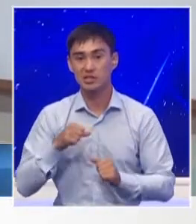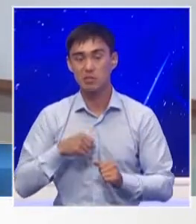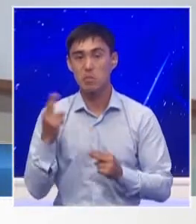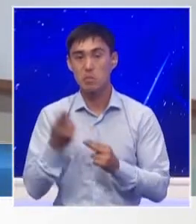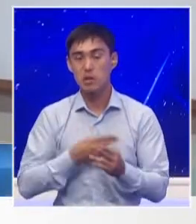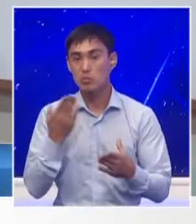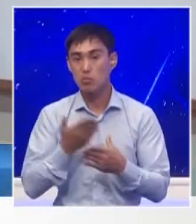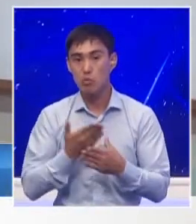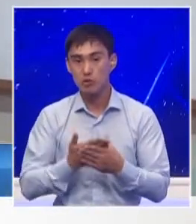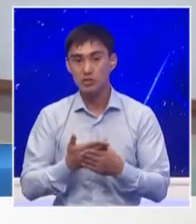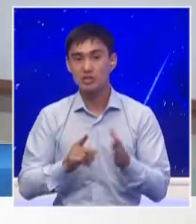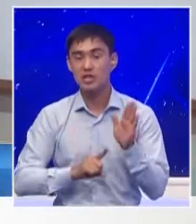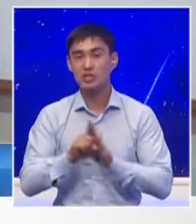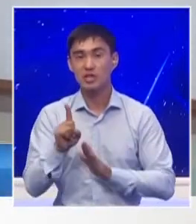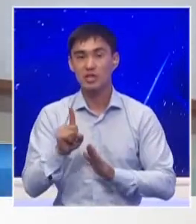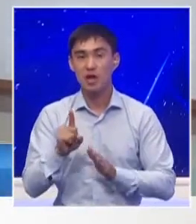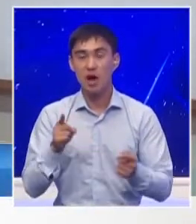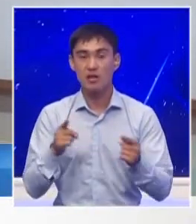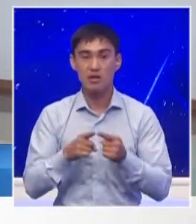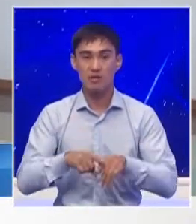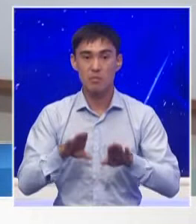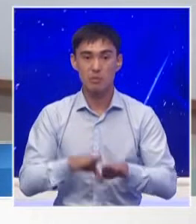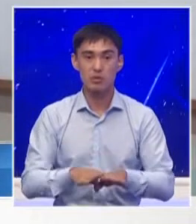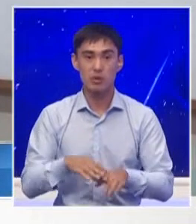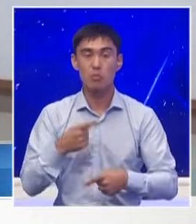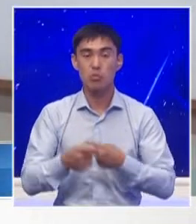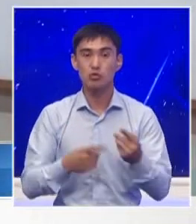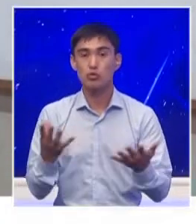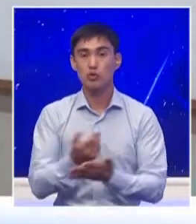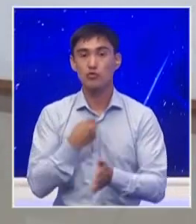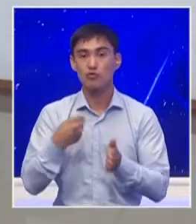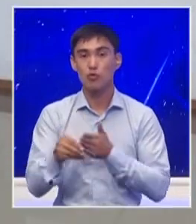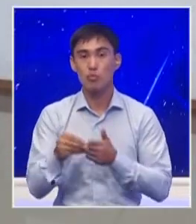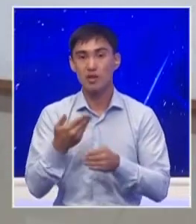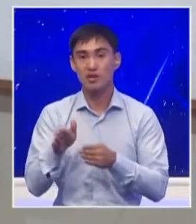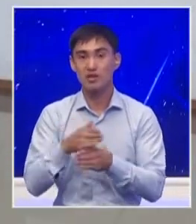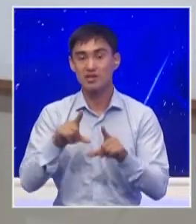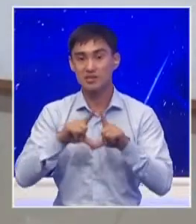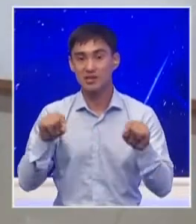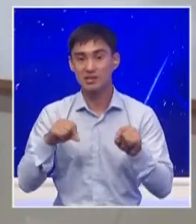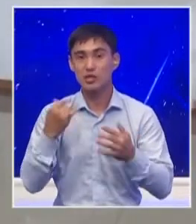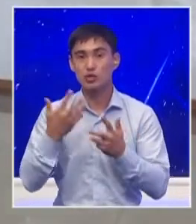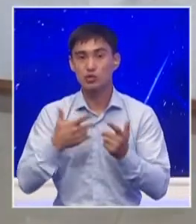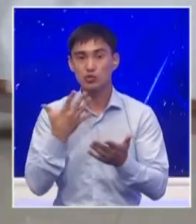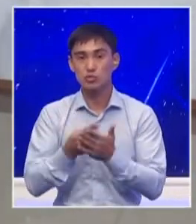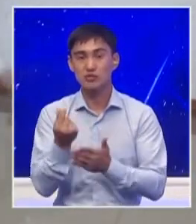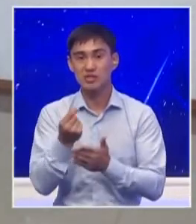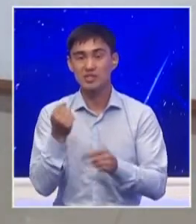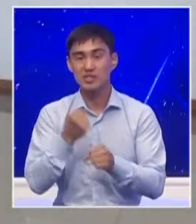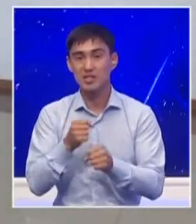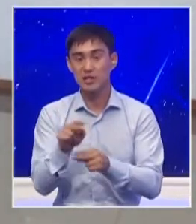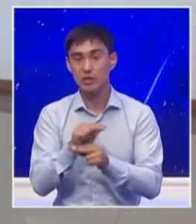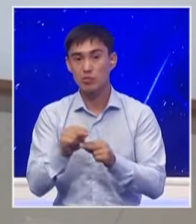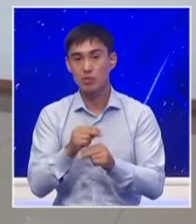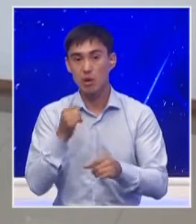помощи изначально и арендовали помещение позже удалось выкупить отдельное здание также за счет собственных средств сделали ремонт